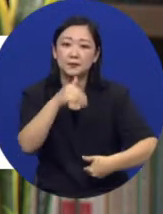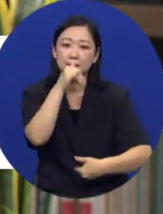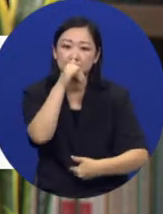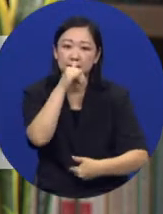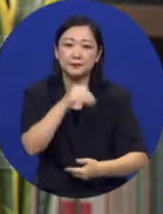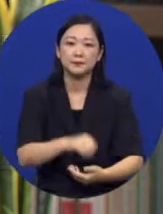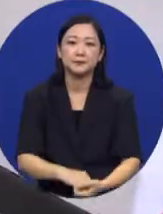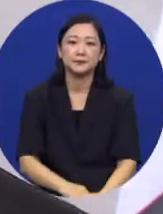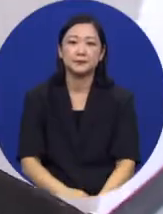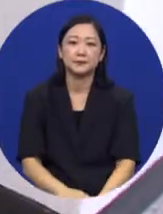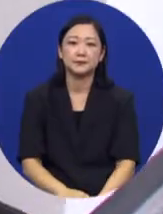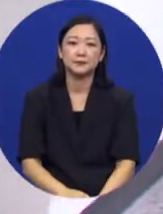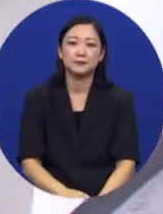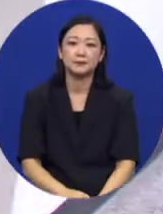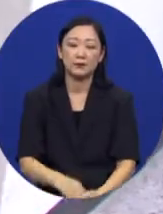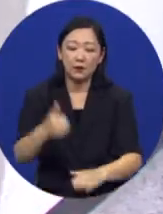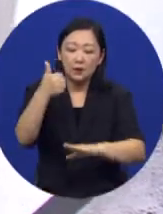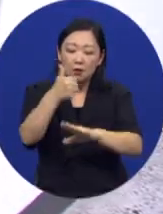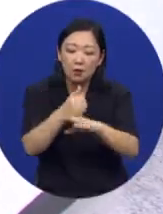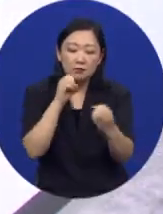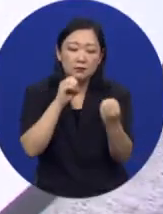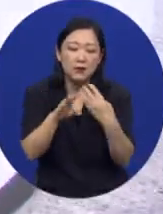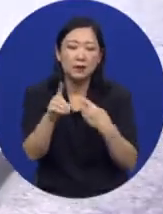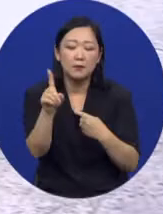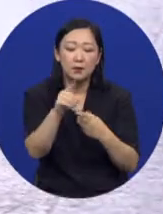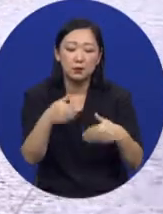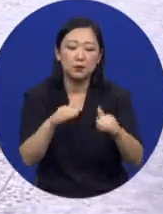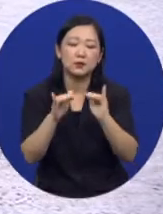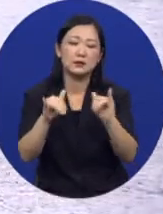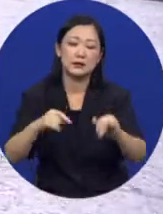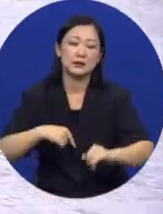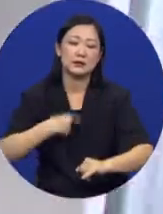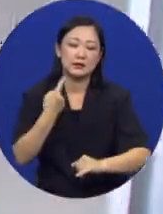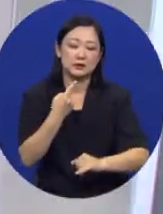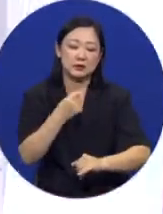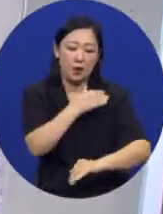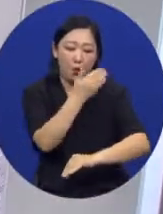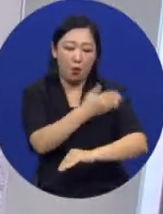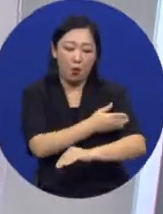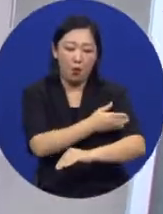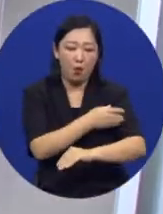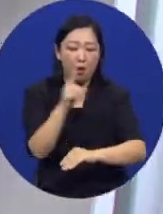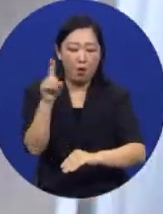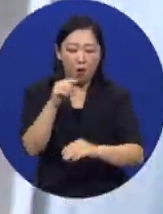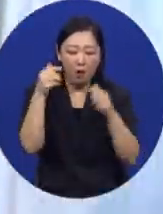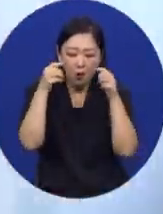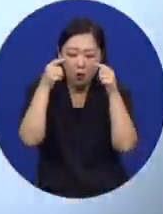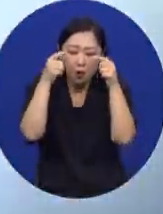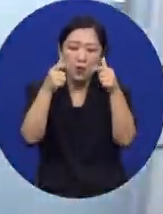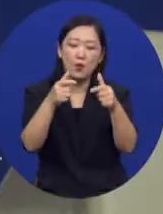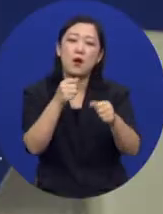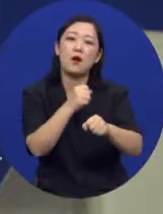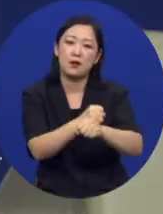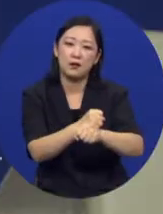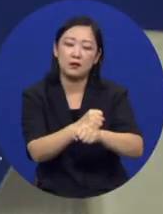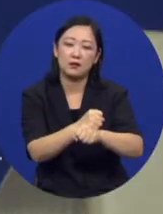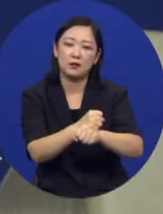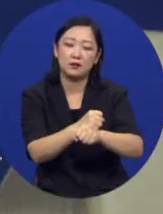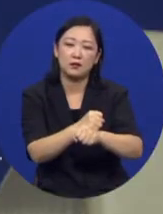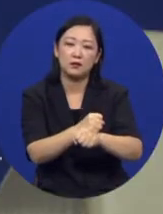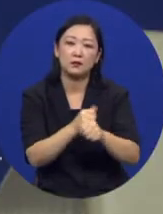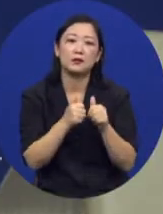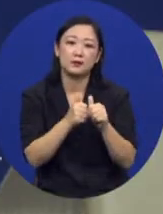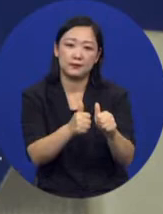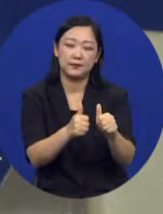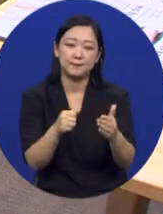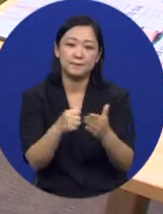이렇게 보고 있습니다. 결국 해답은 도지사가 자신의 권한을 얼마만큼 내려놓느냐에 달려있다 해도 과언이